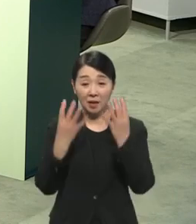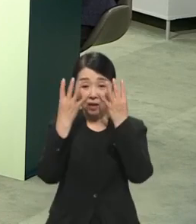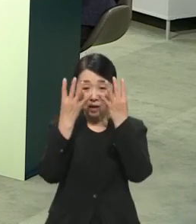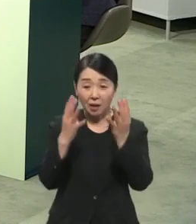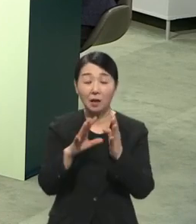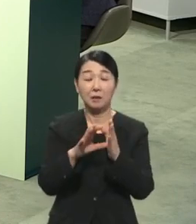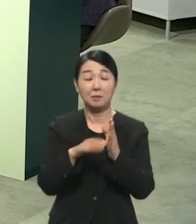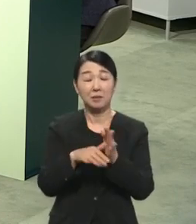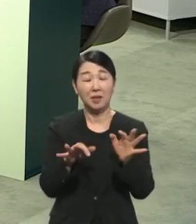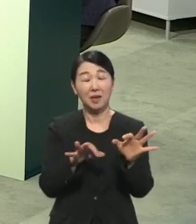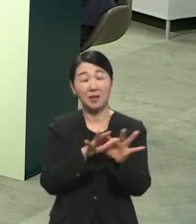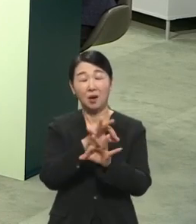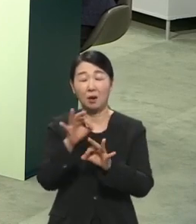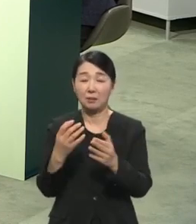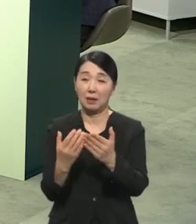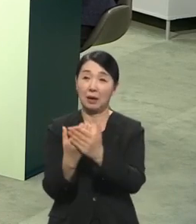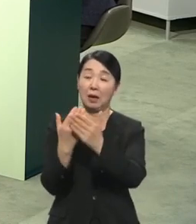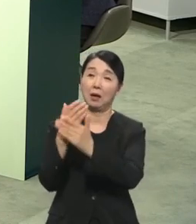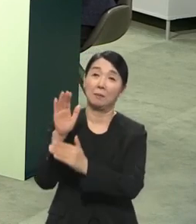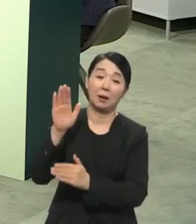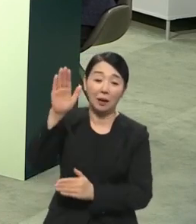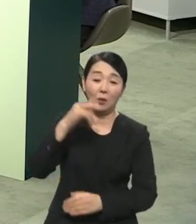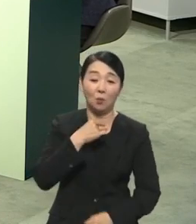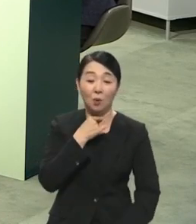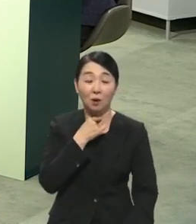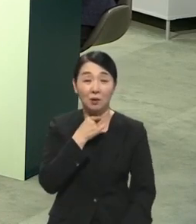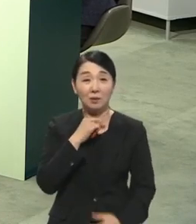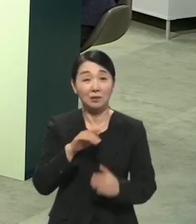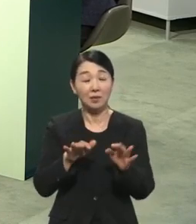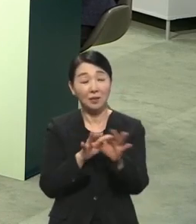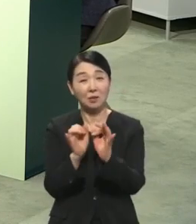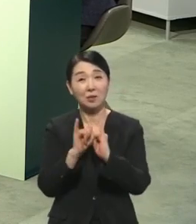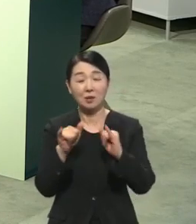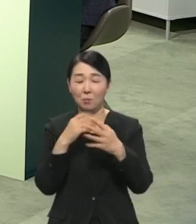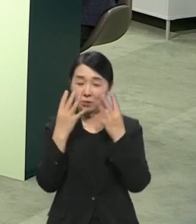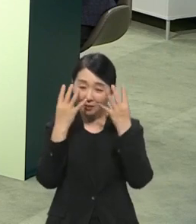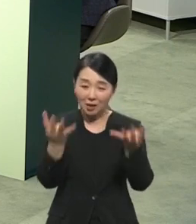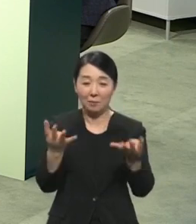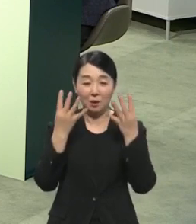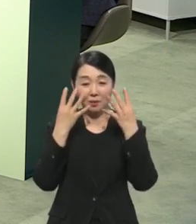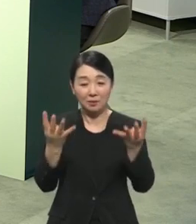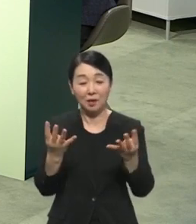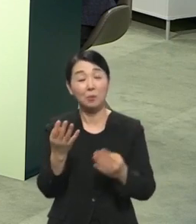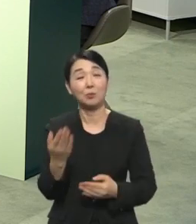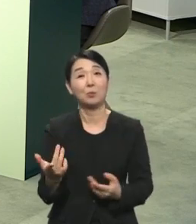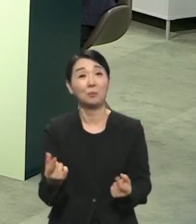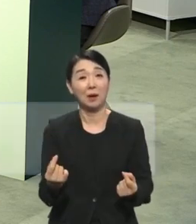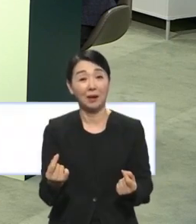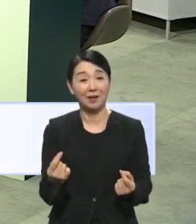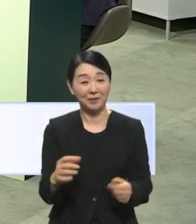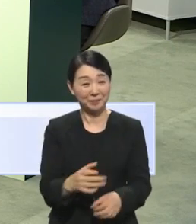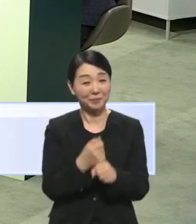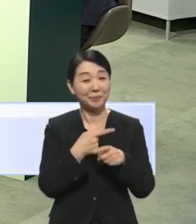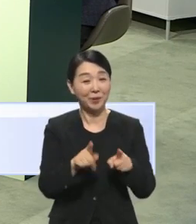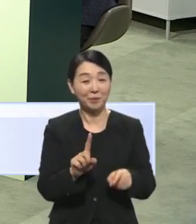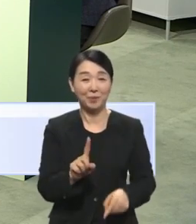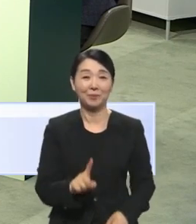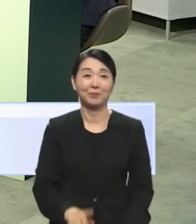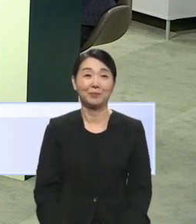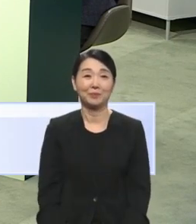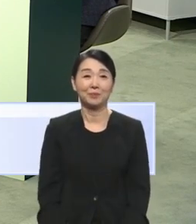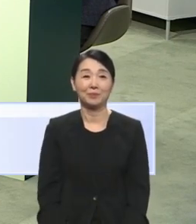늘 경제 살리기 중점 둔다고 하고 경제인들 많이 사면 하는 것 같긴 해요 일단 좀 총평을 들어보고 싶어요 조회원님